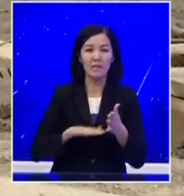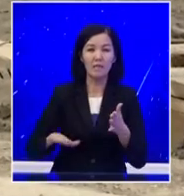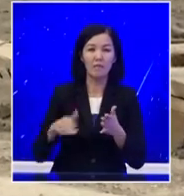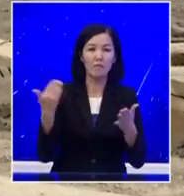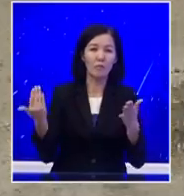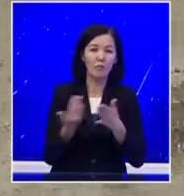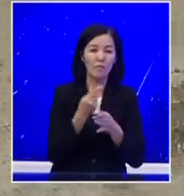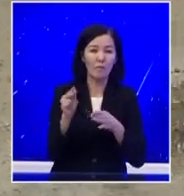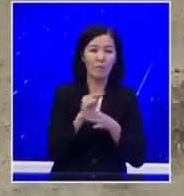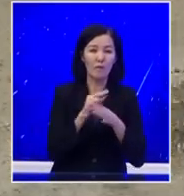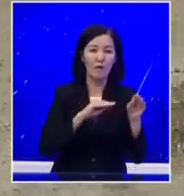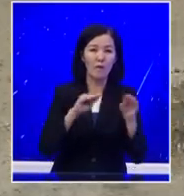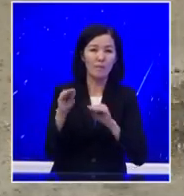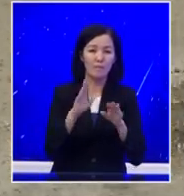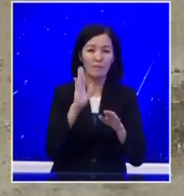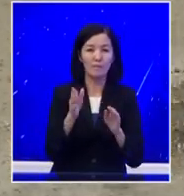новый облик